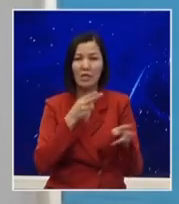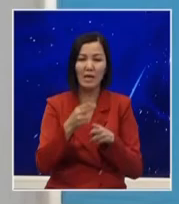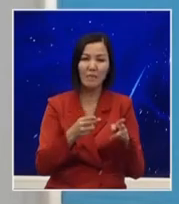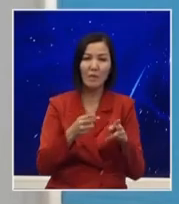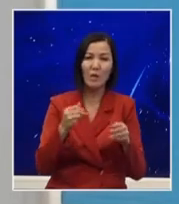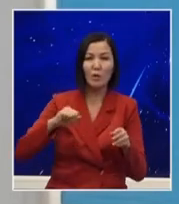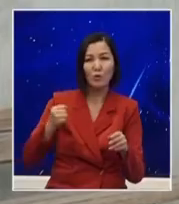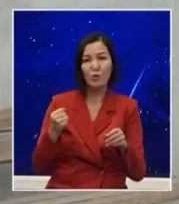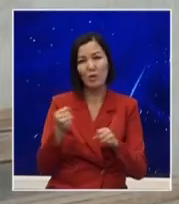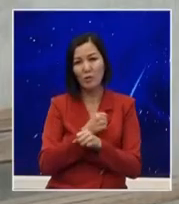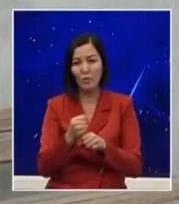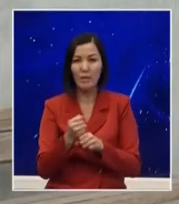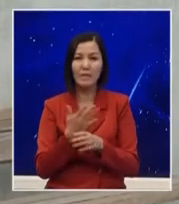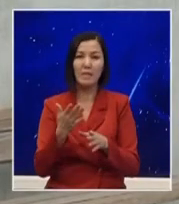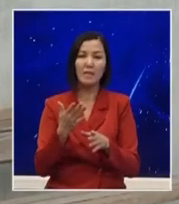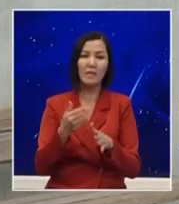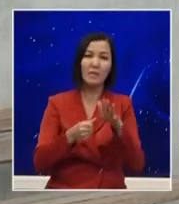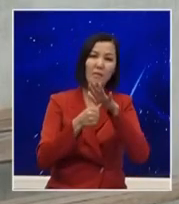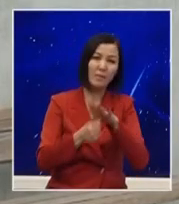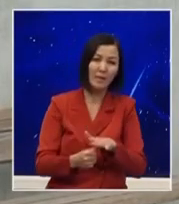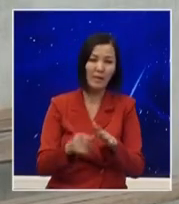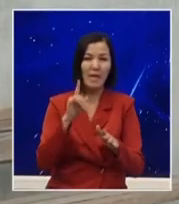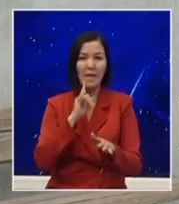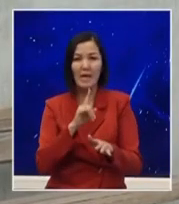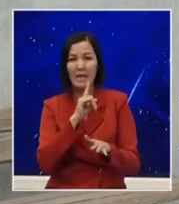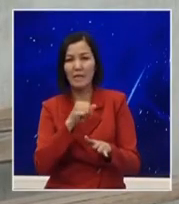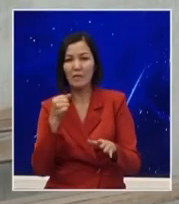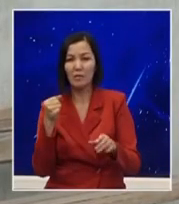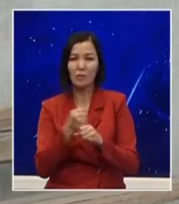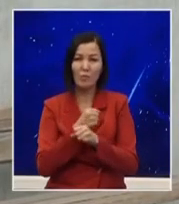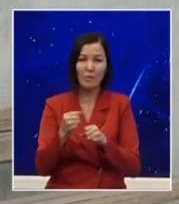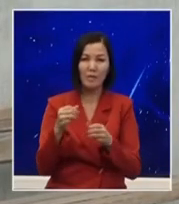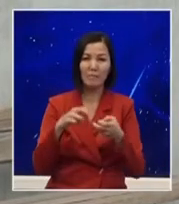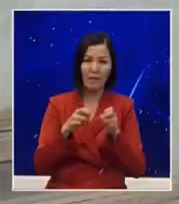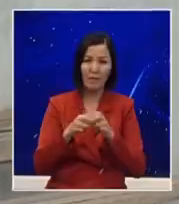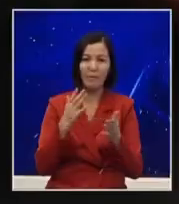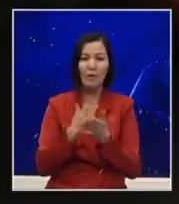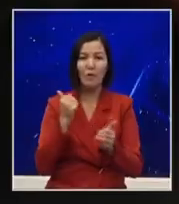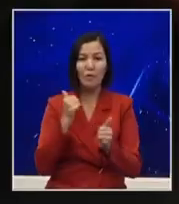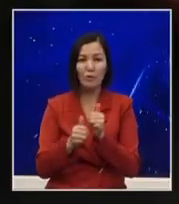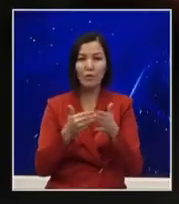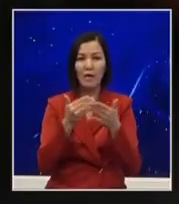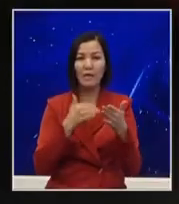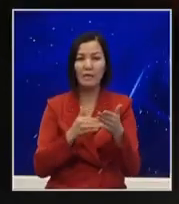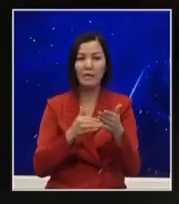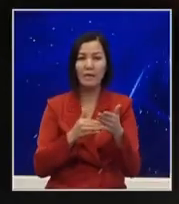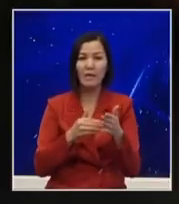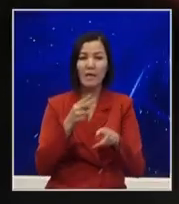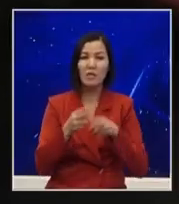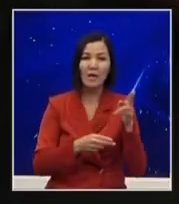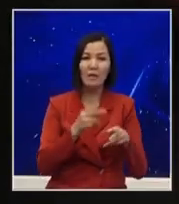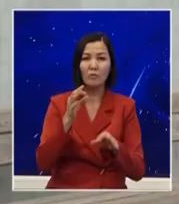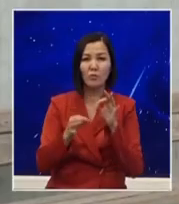көтереді, сол себепті әзіандылар арыз жазады, сол себеп жұмыс жасаймыз. Арызын сотқа жібереміз. Бір